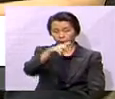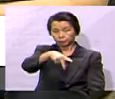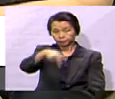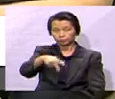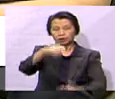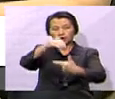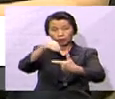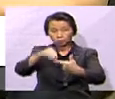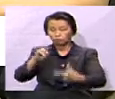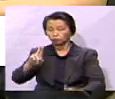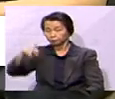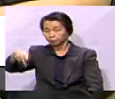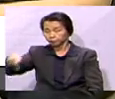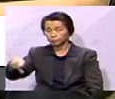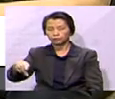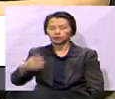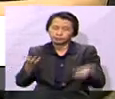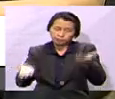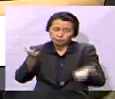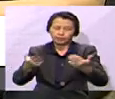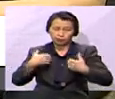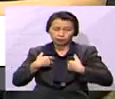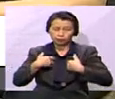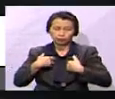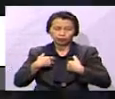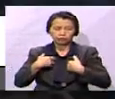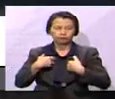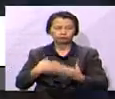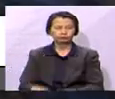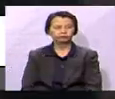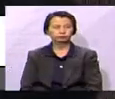atau mungkin ada calon daripada UPP.